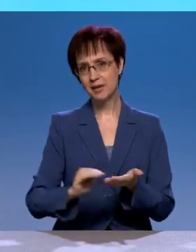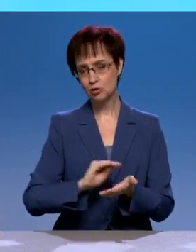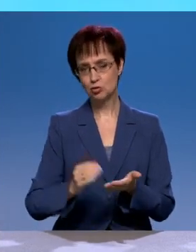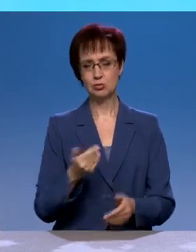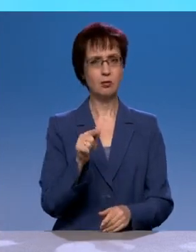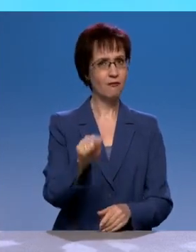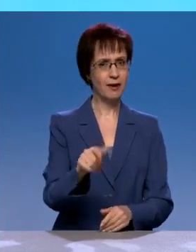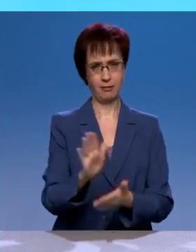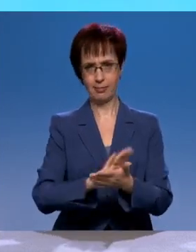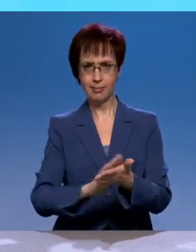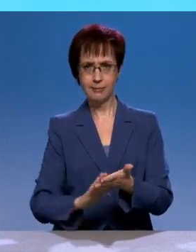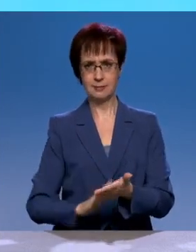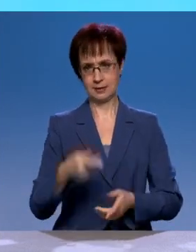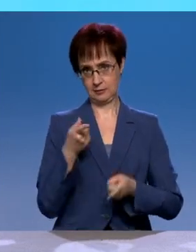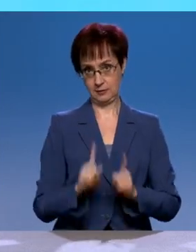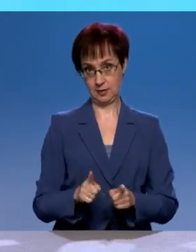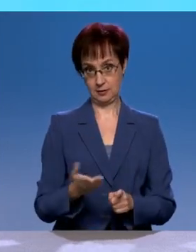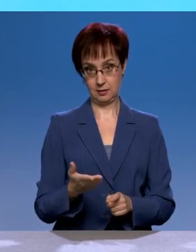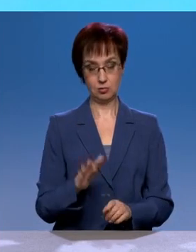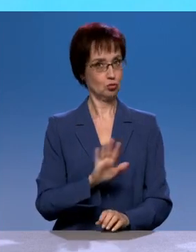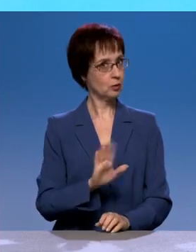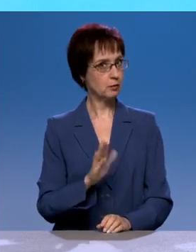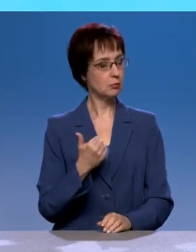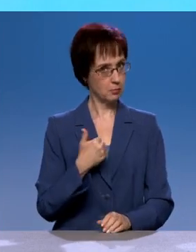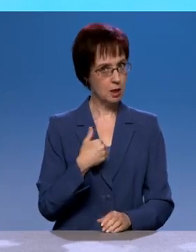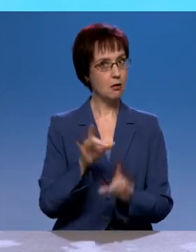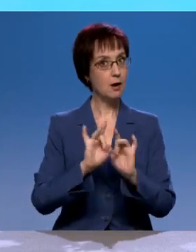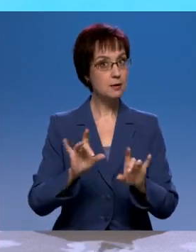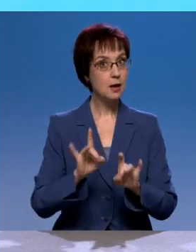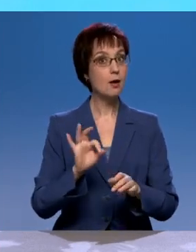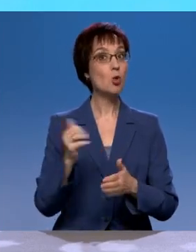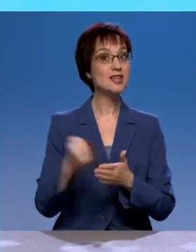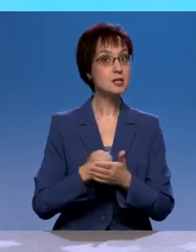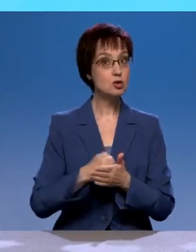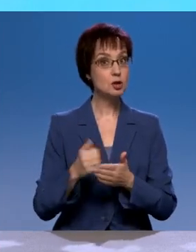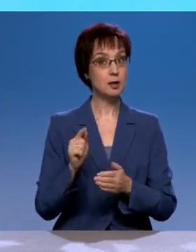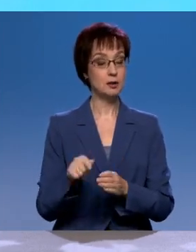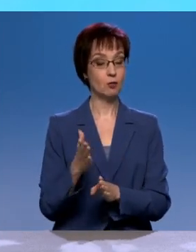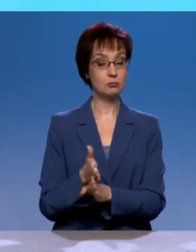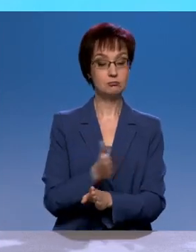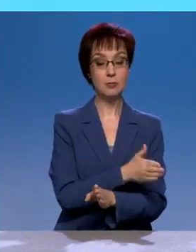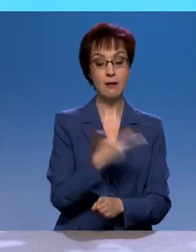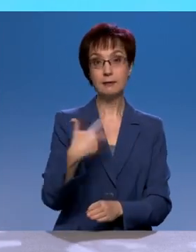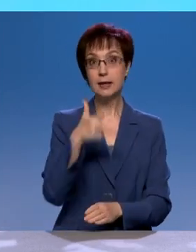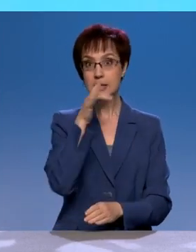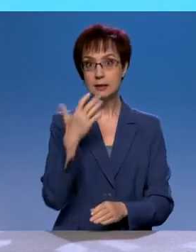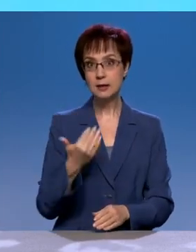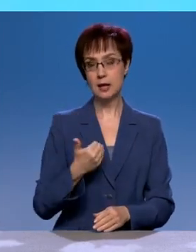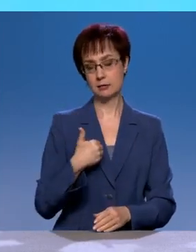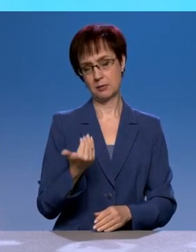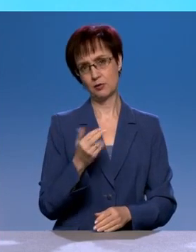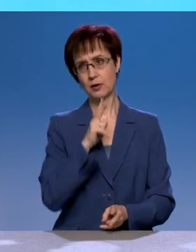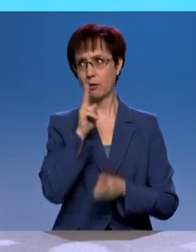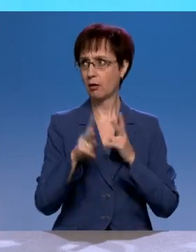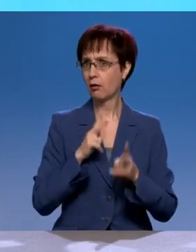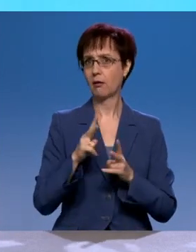достижениях. Слушайте, ребят, ну если мы будем... Мы 30 лет говорили, ой, какие мы плохие, как у нас все неправильно. Ну, как ты лодку назовешь, так она и поплывет. Да,